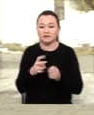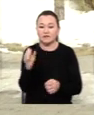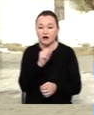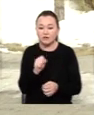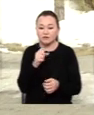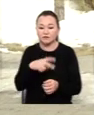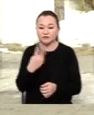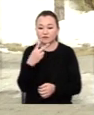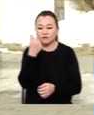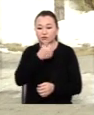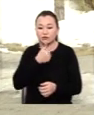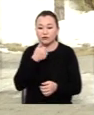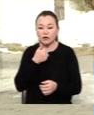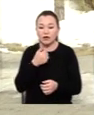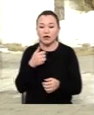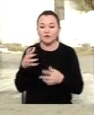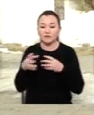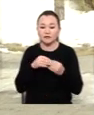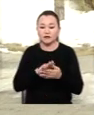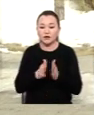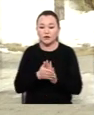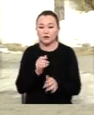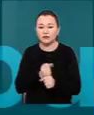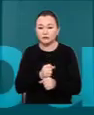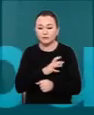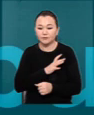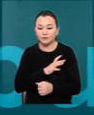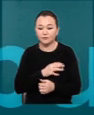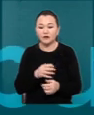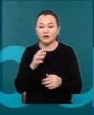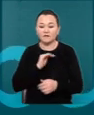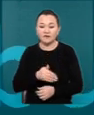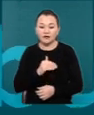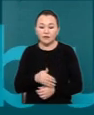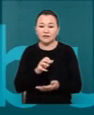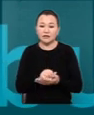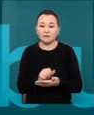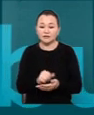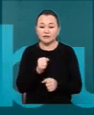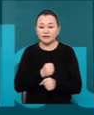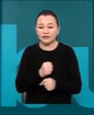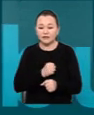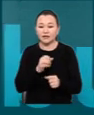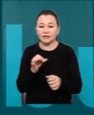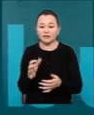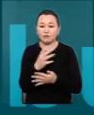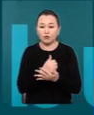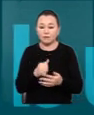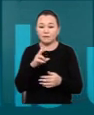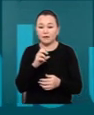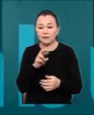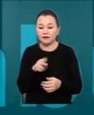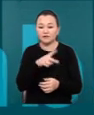12 августа 2022 года. С ним заключали договор. Фирма якобы занималась изготовлением и сборкой мебели с